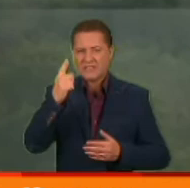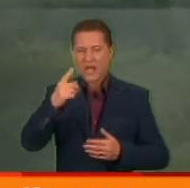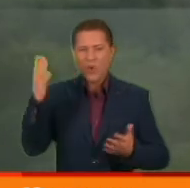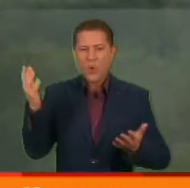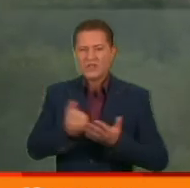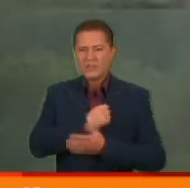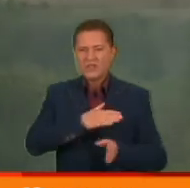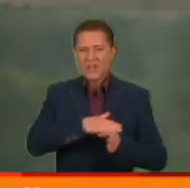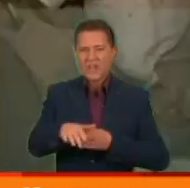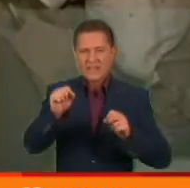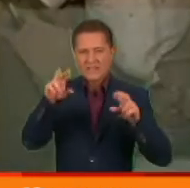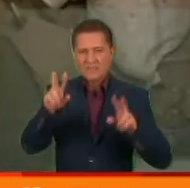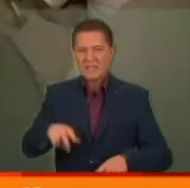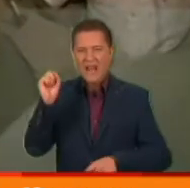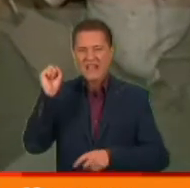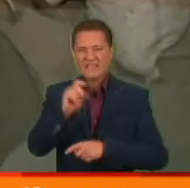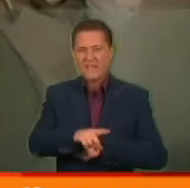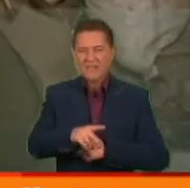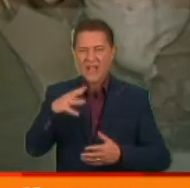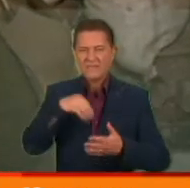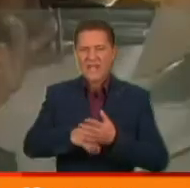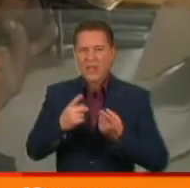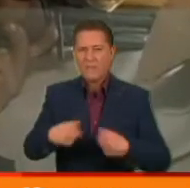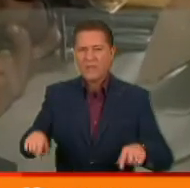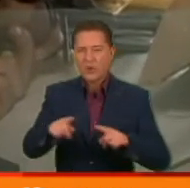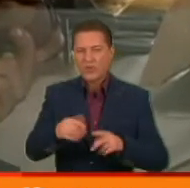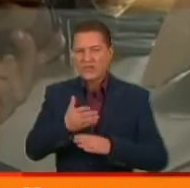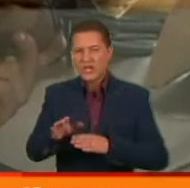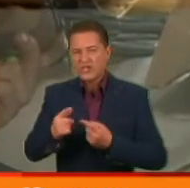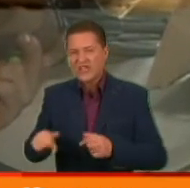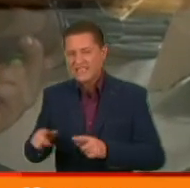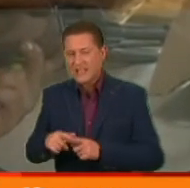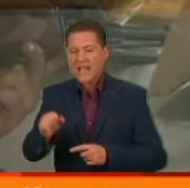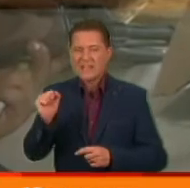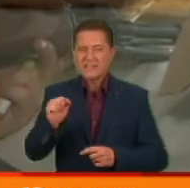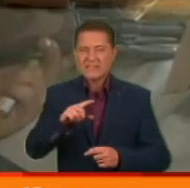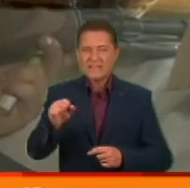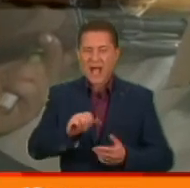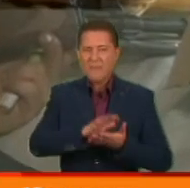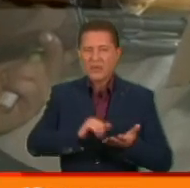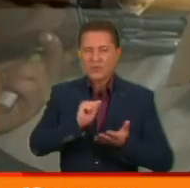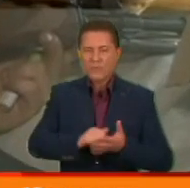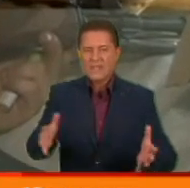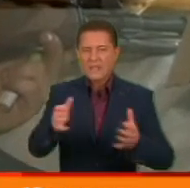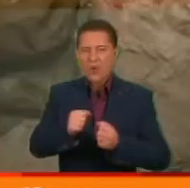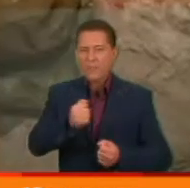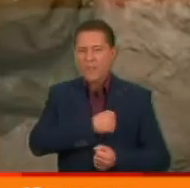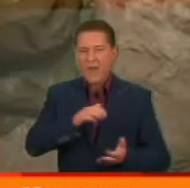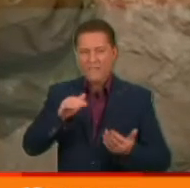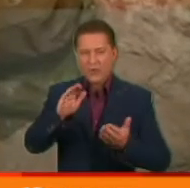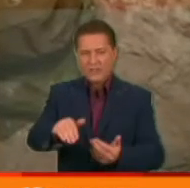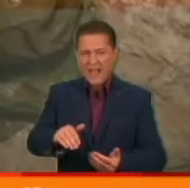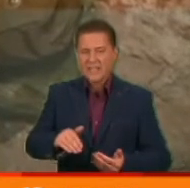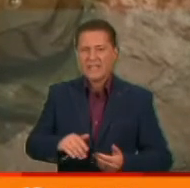успішне виконане спеціальне завдання в складі підрозділу або частини. А от за пошкодження чи захоплення бойової техніки